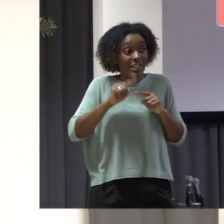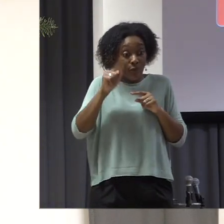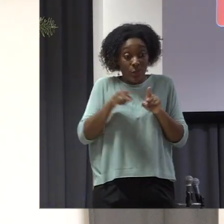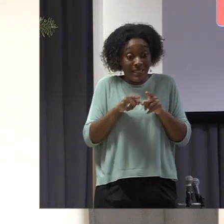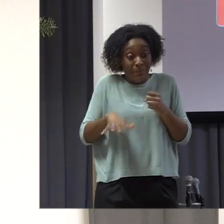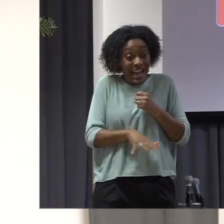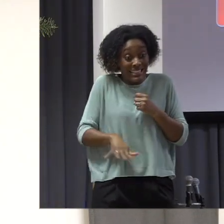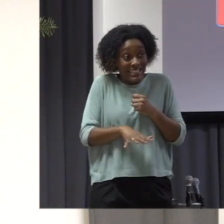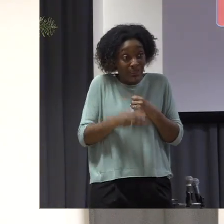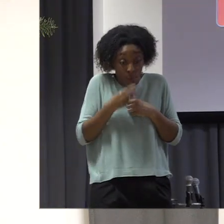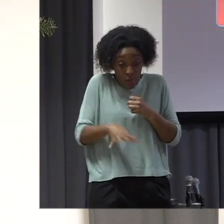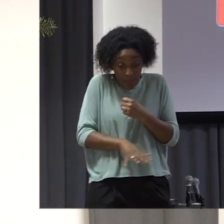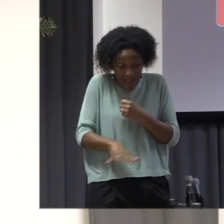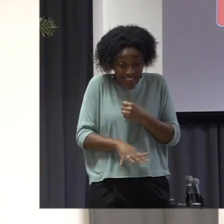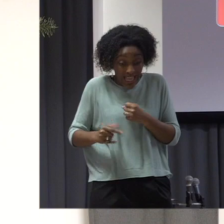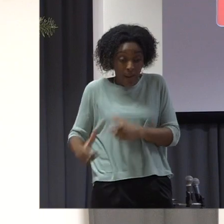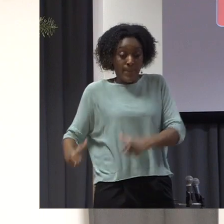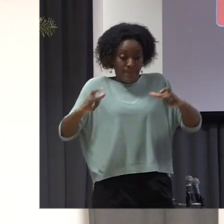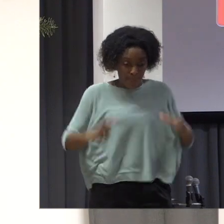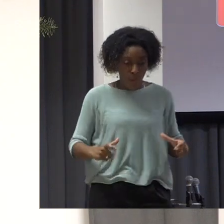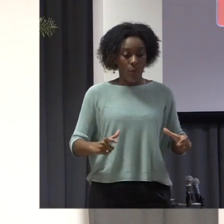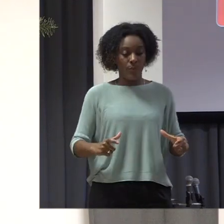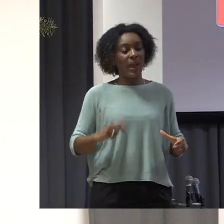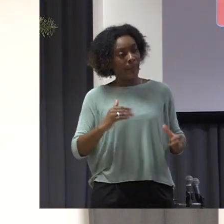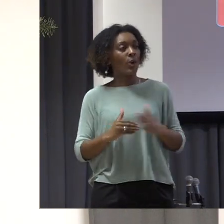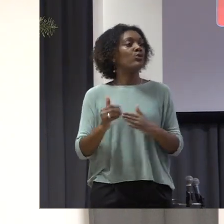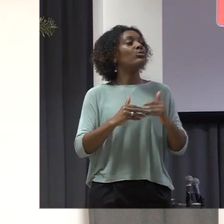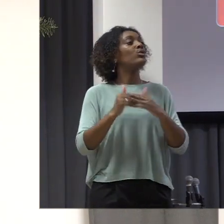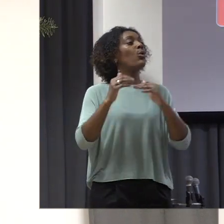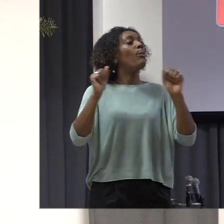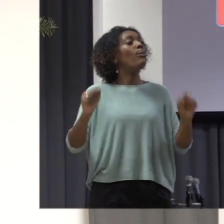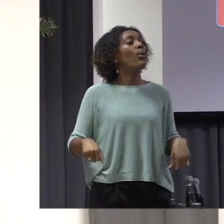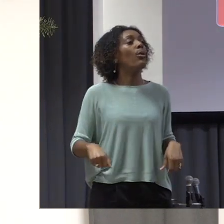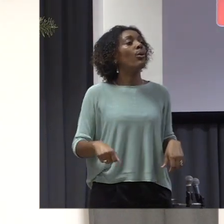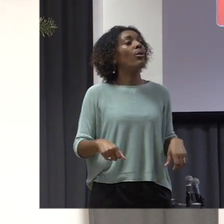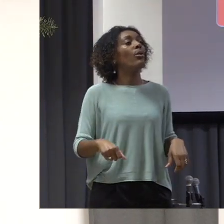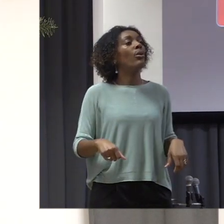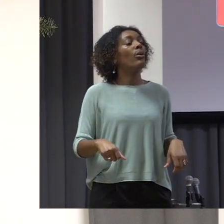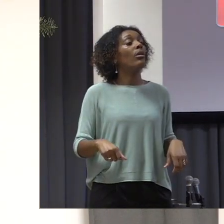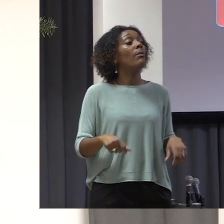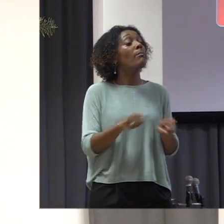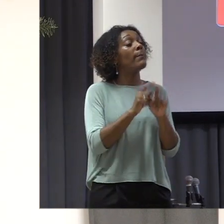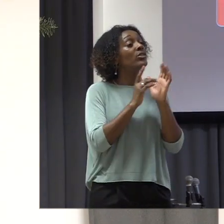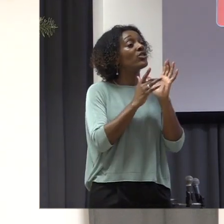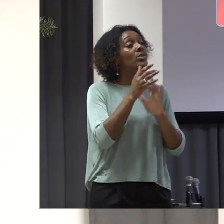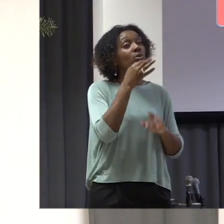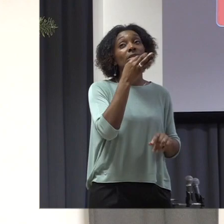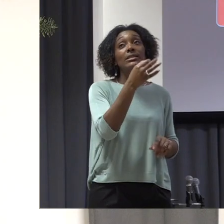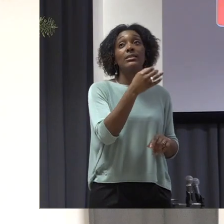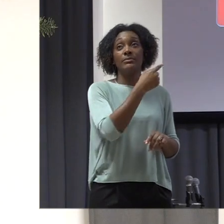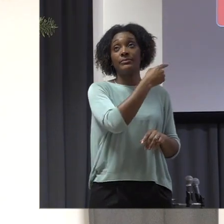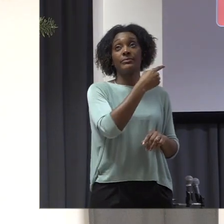fondements. Parce que si nous posons les fondements qui sont indiqués ici, dites-vous bien que comme l'a expliqué Jésus dans cette